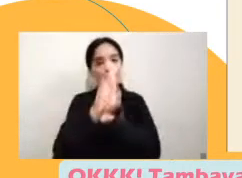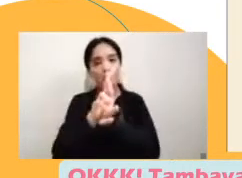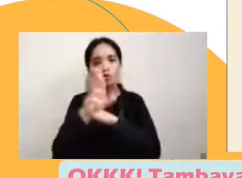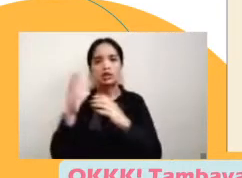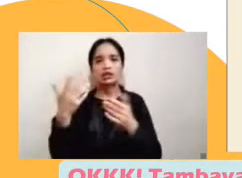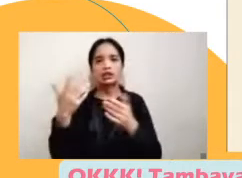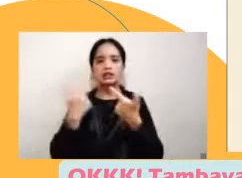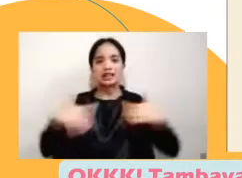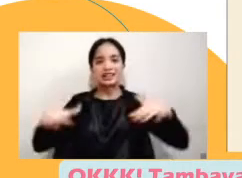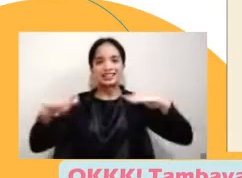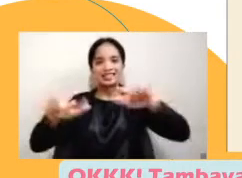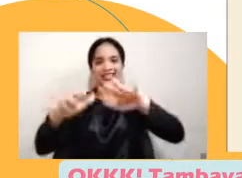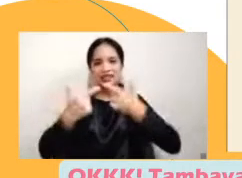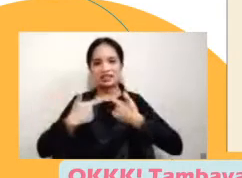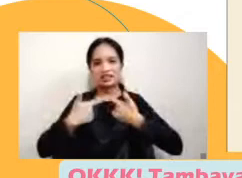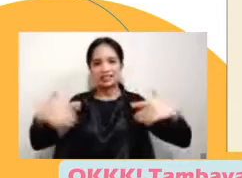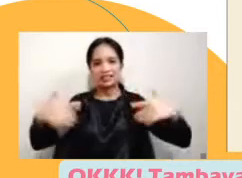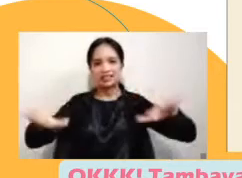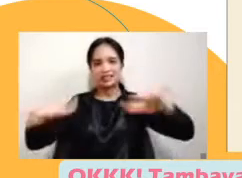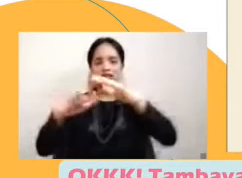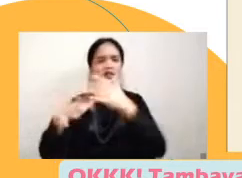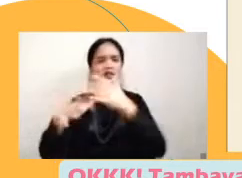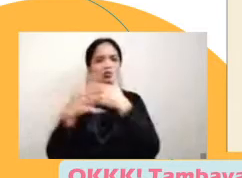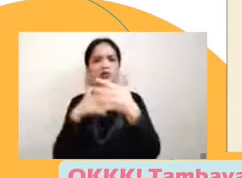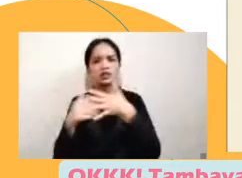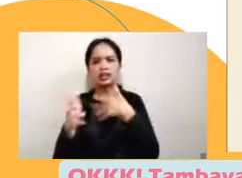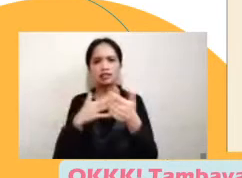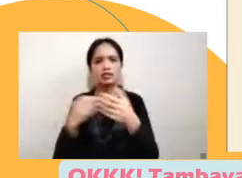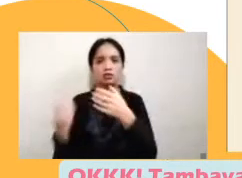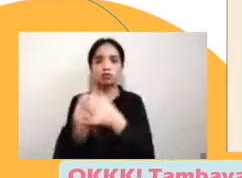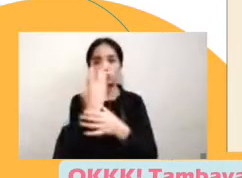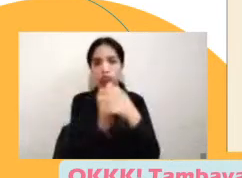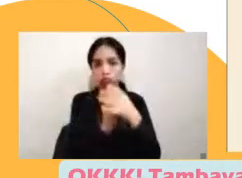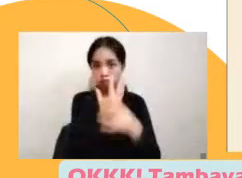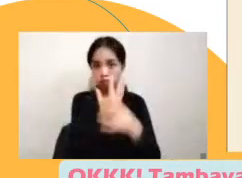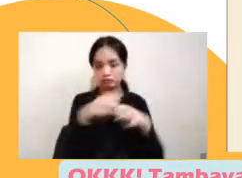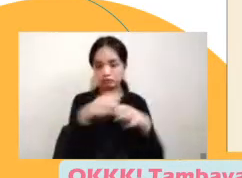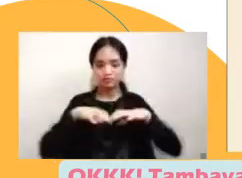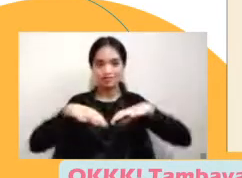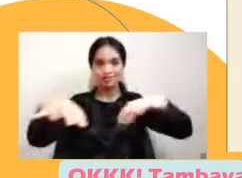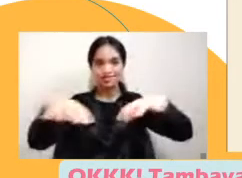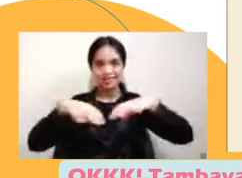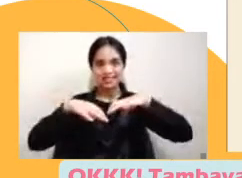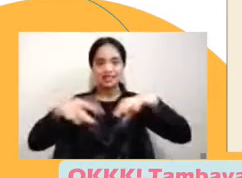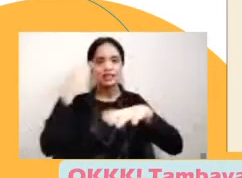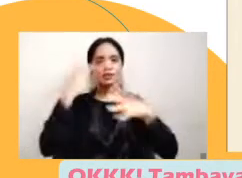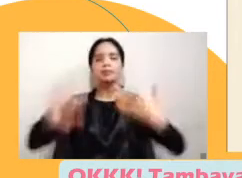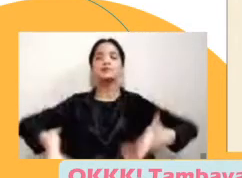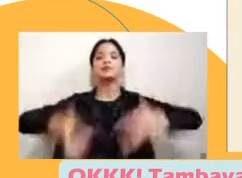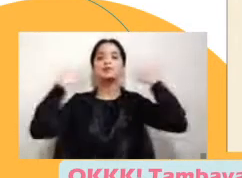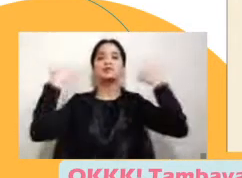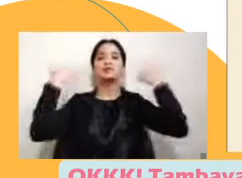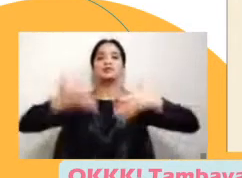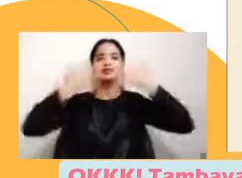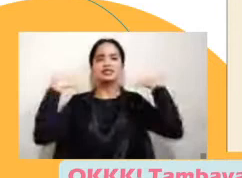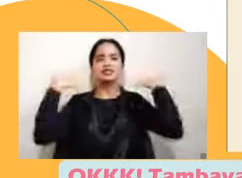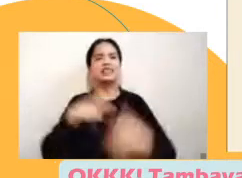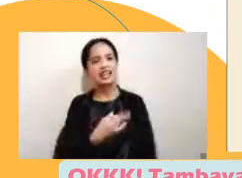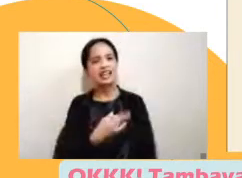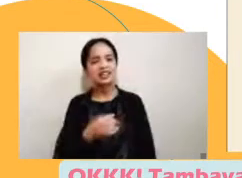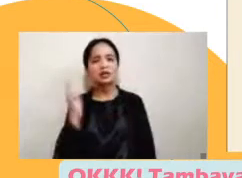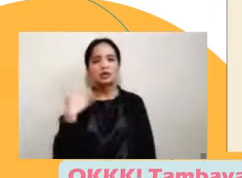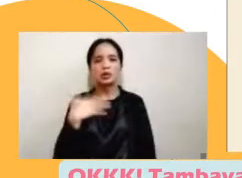garden, no? Parang ano ba yung pwede mong isipin na may malinis na simoy ng hangin na parang ang sarap-sarap